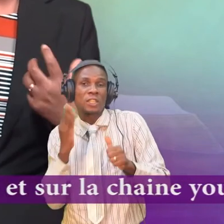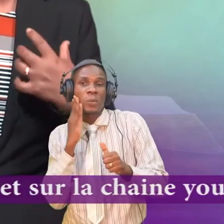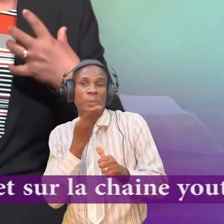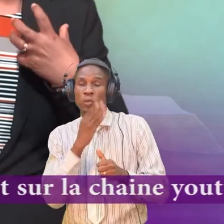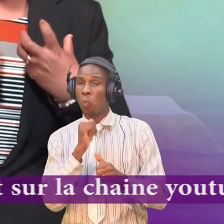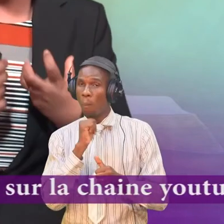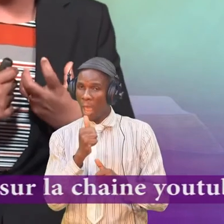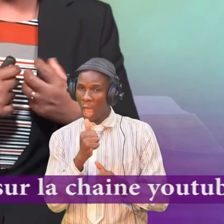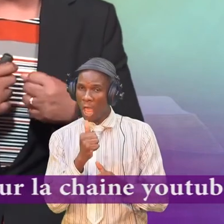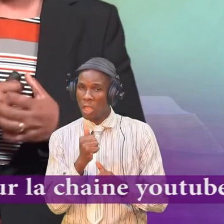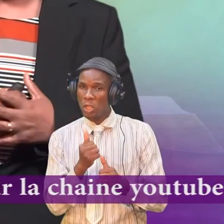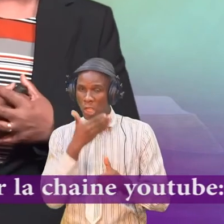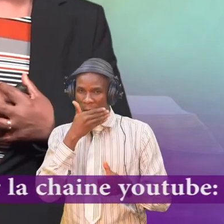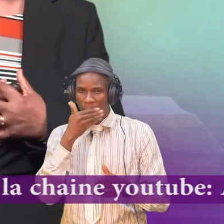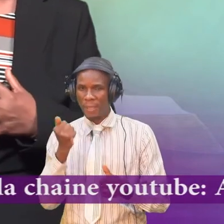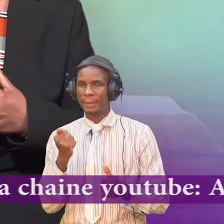Itaokoa ndoa yenu.